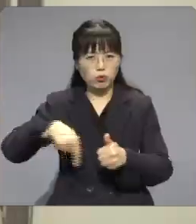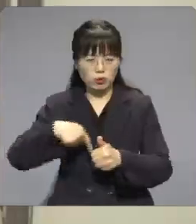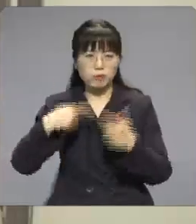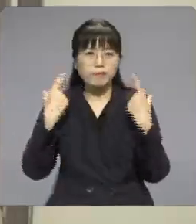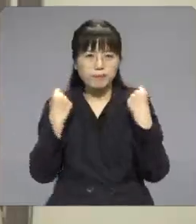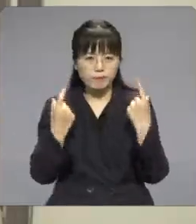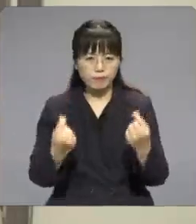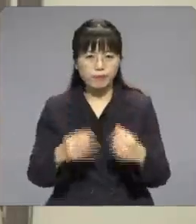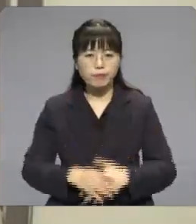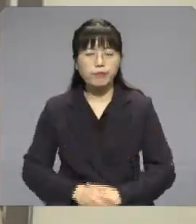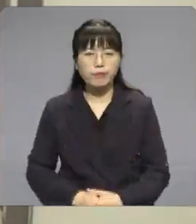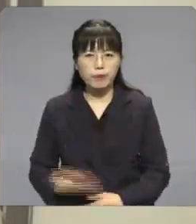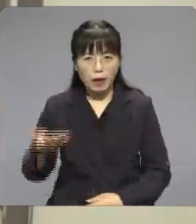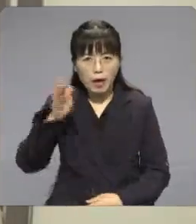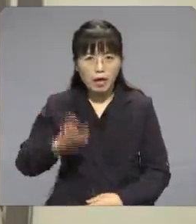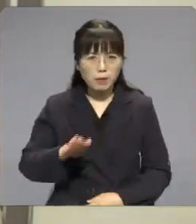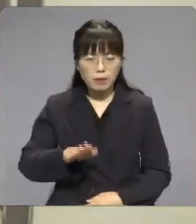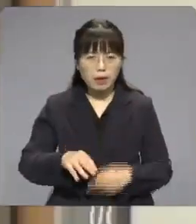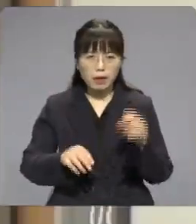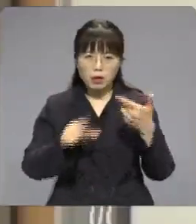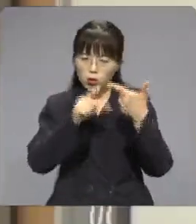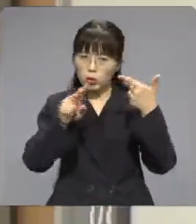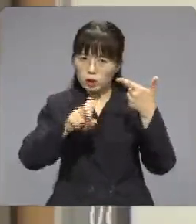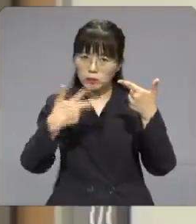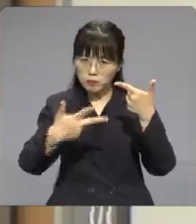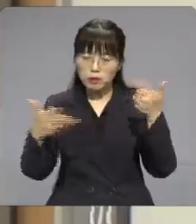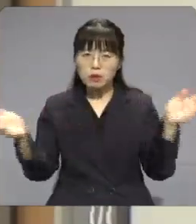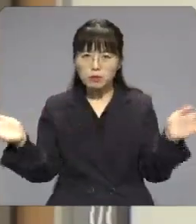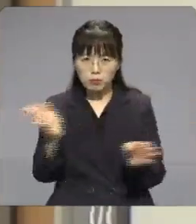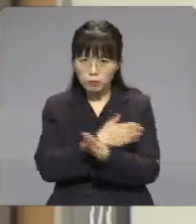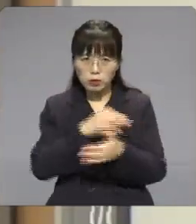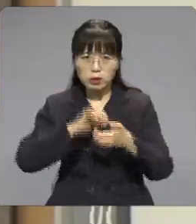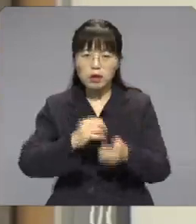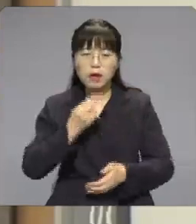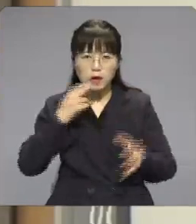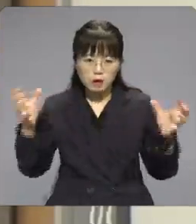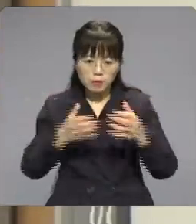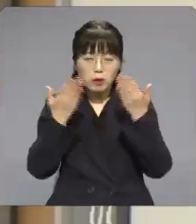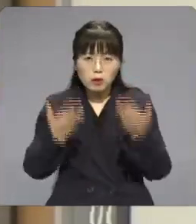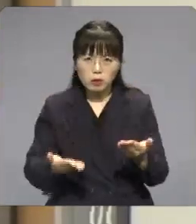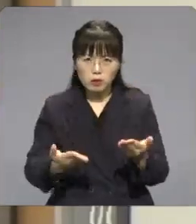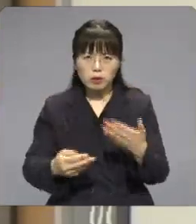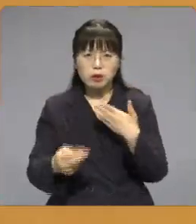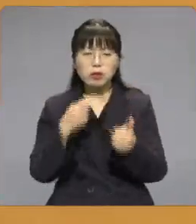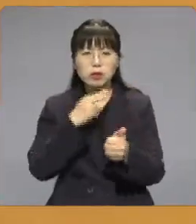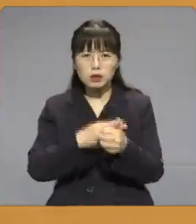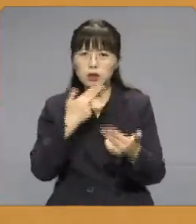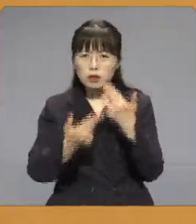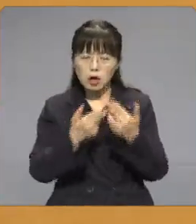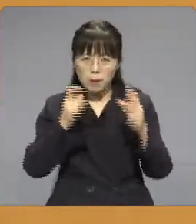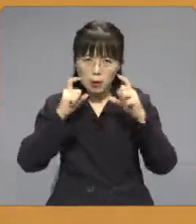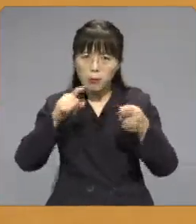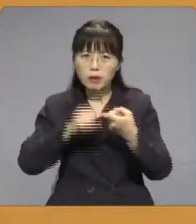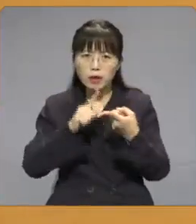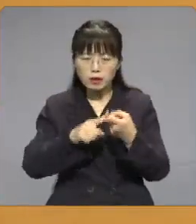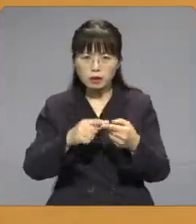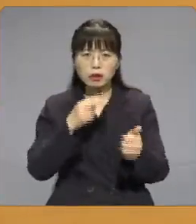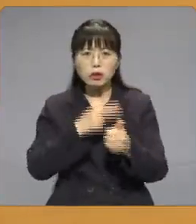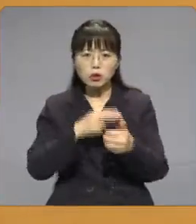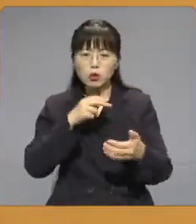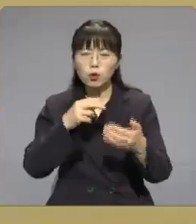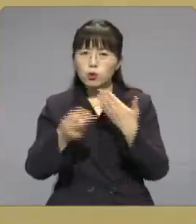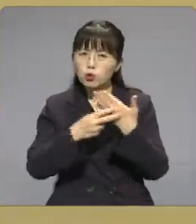여전합니다. 다만 27일부터 무기한 집단 휴진하겠다라는 의협의 엄포를 놓고는 의료계